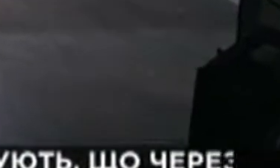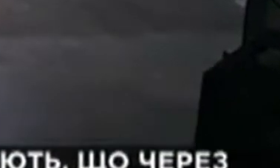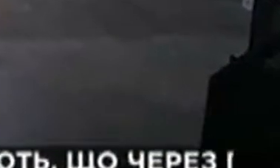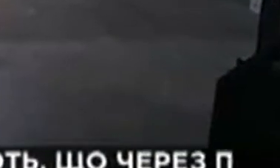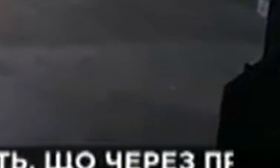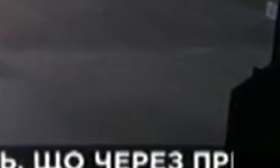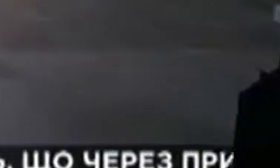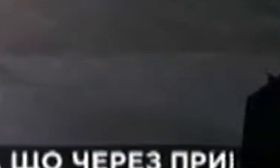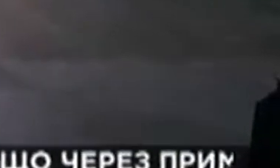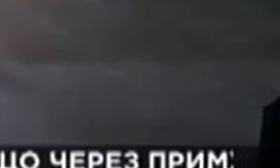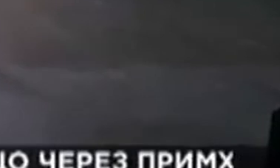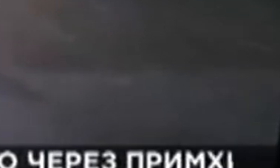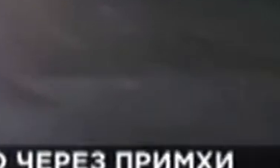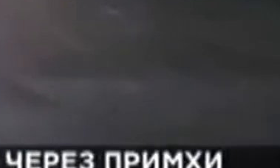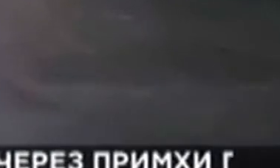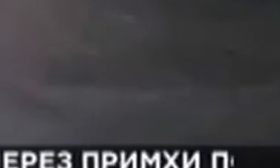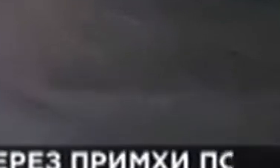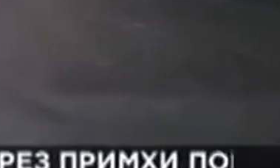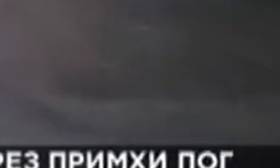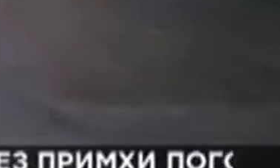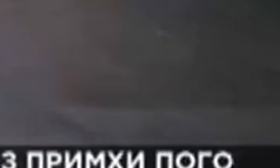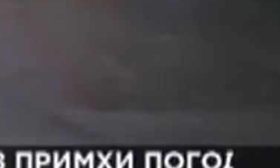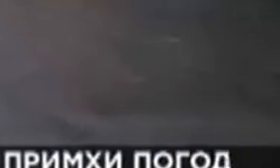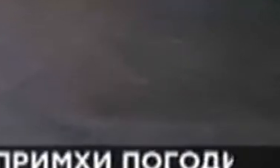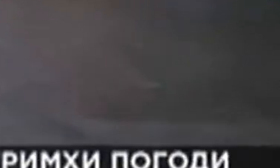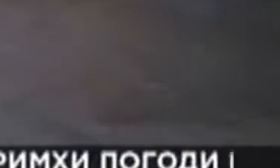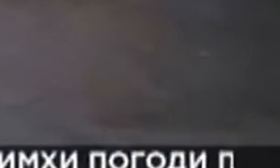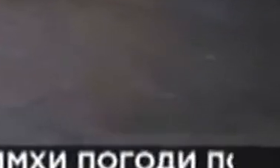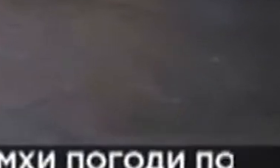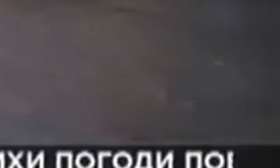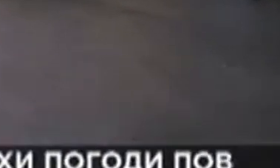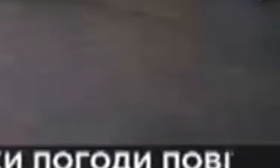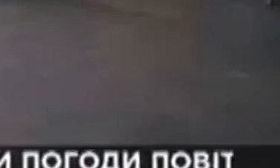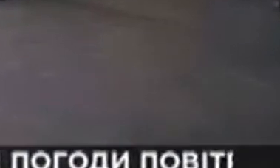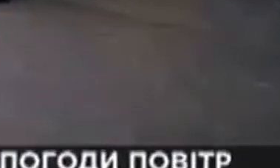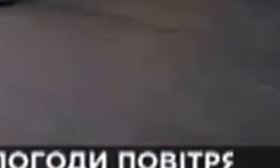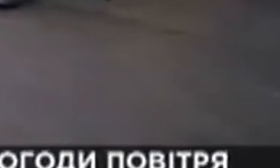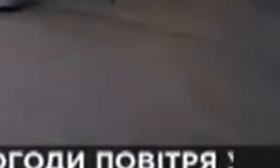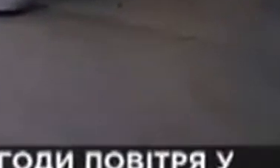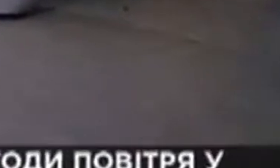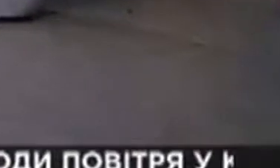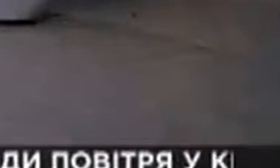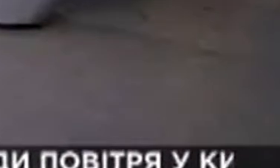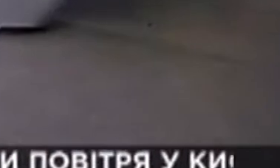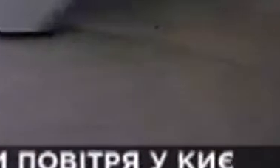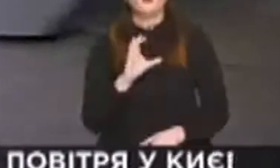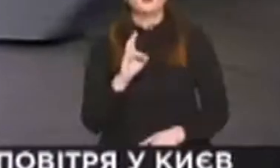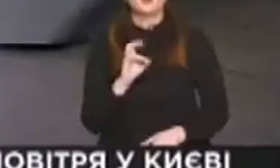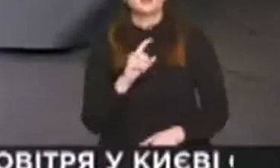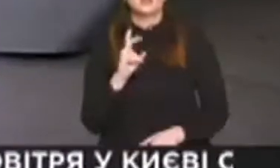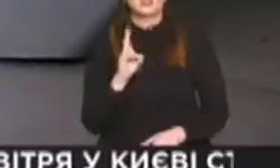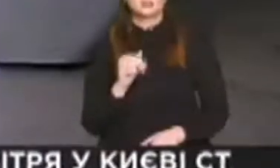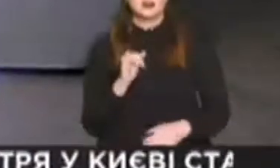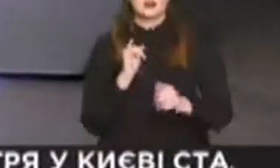В ефірі телеканалу «Київ» ведучі програми «Київ Ньюзрум» Тарас Кобзар, Олена Вознесенська